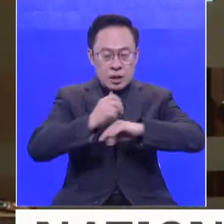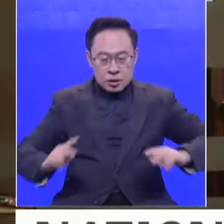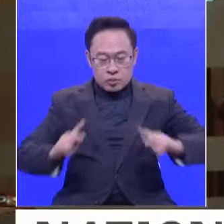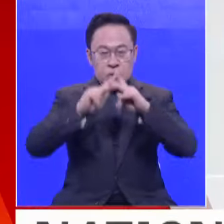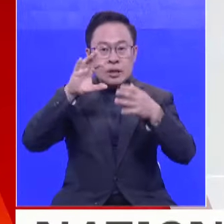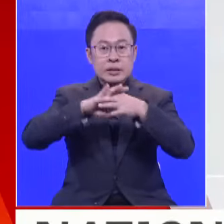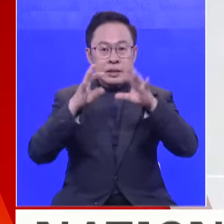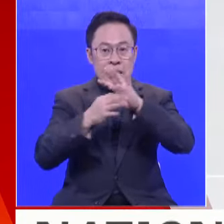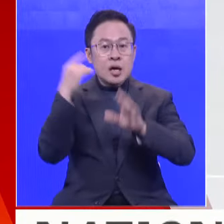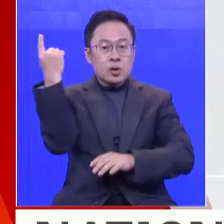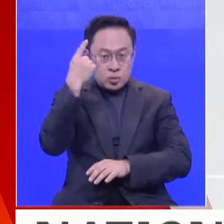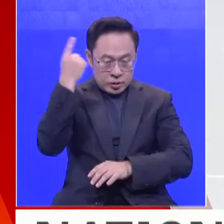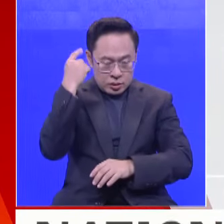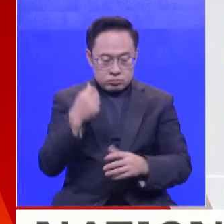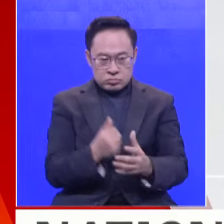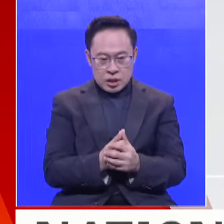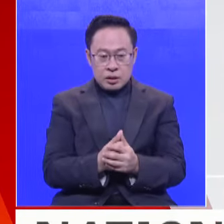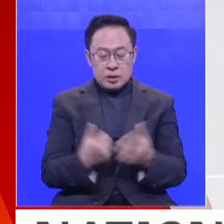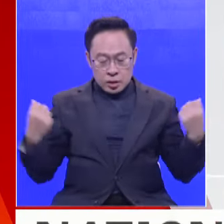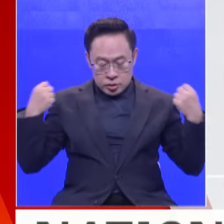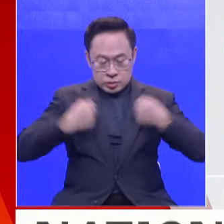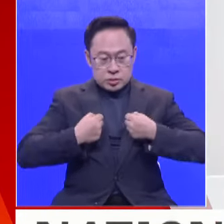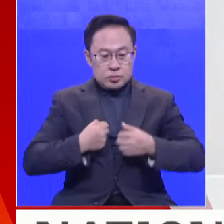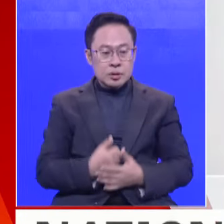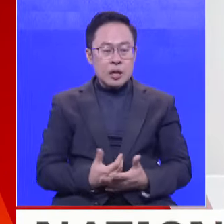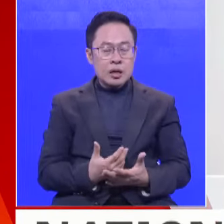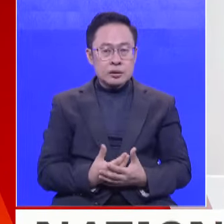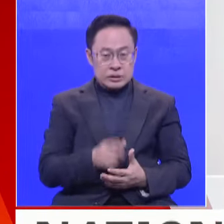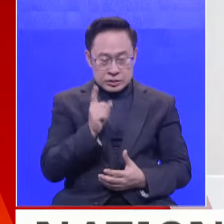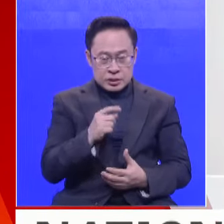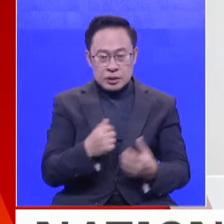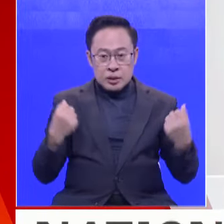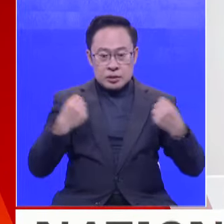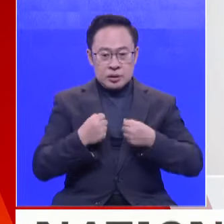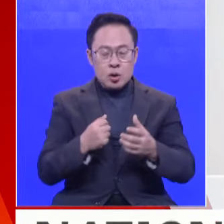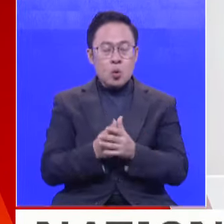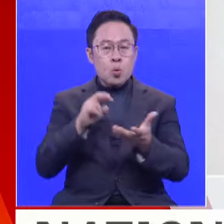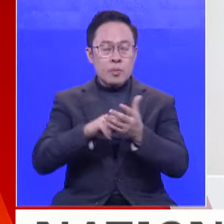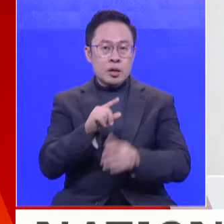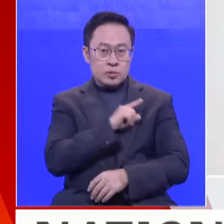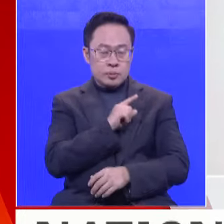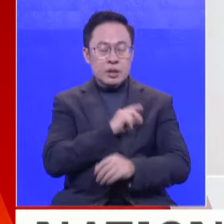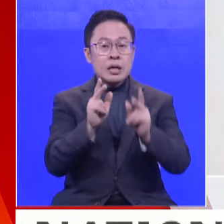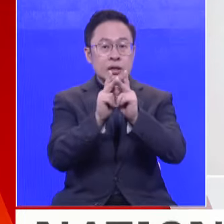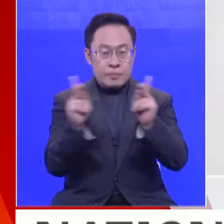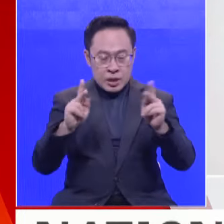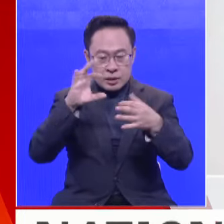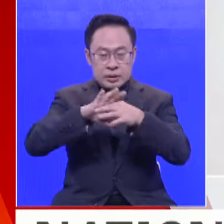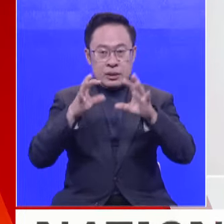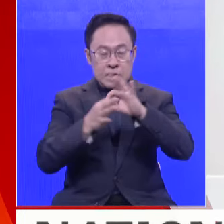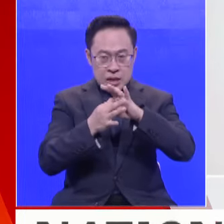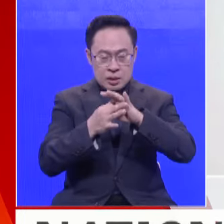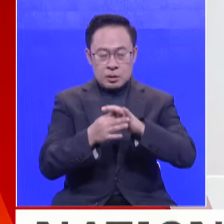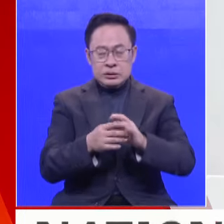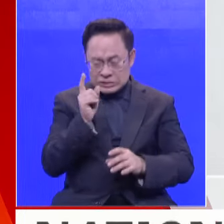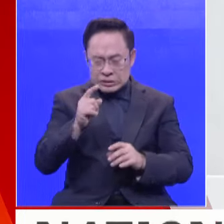และกีฬาก็บอกว่าอันนี้จริงๆชุดที่จะเลือกที่จะทำเนี่ยเป็นภารกิจหน้าที่ของคณะกรรมการโอลิมปิกเขาเป็นคนคิดนะ